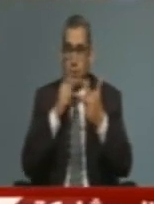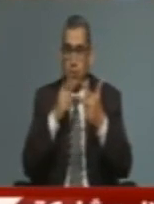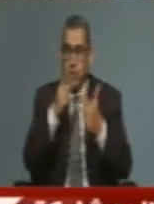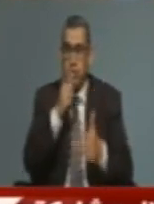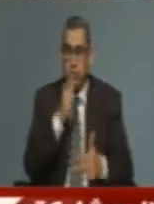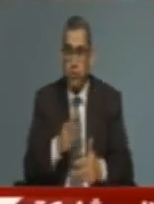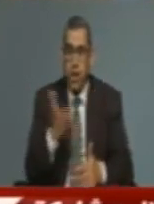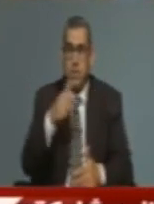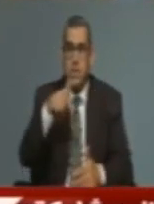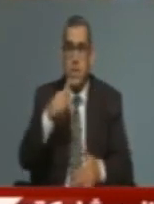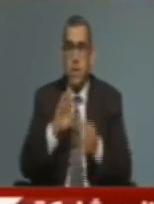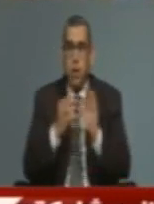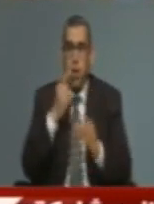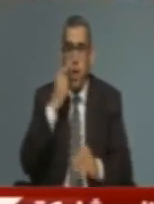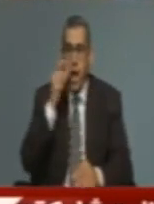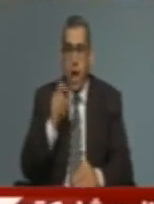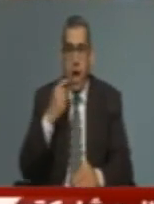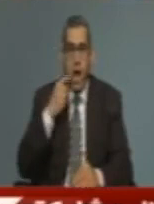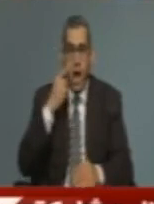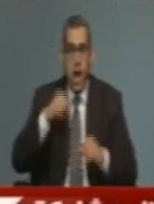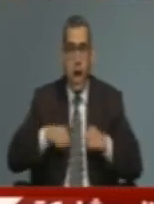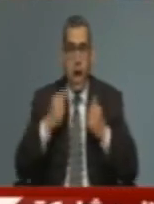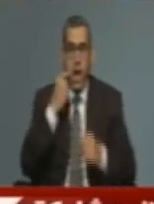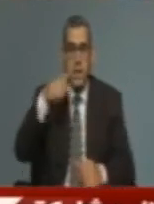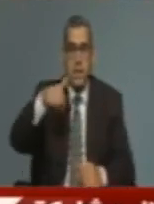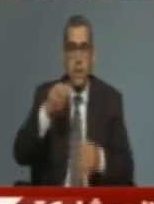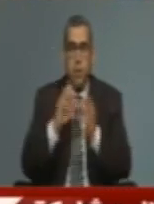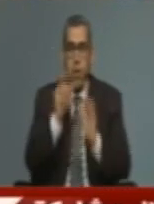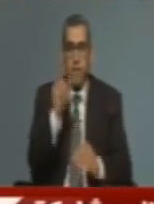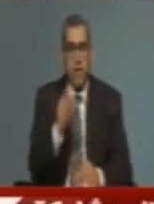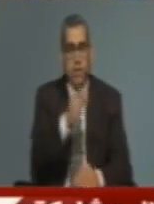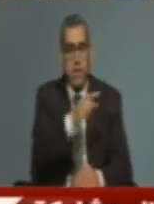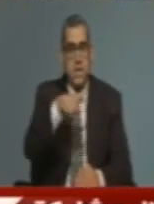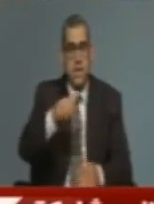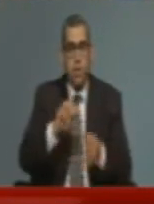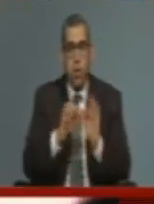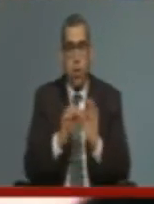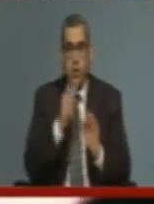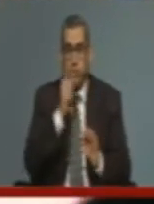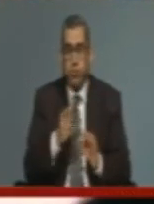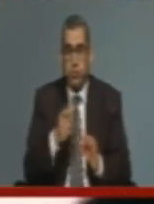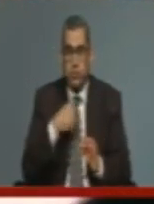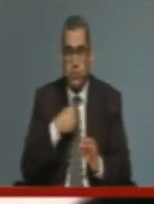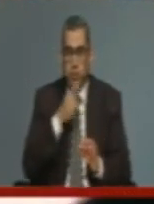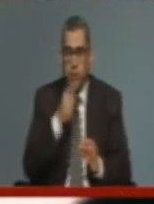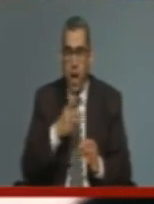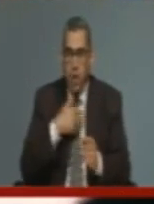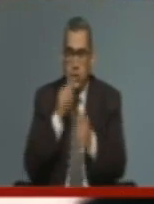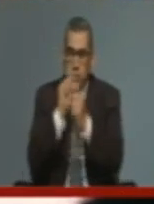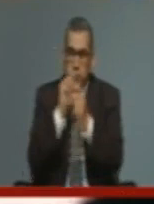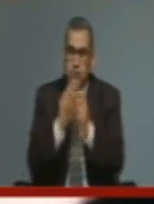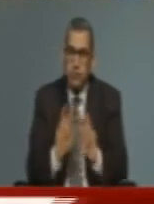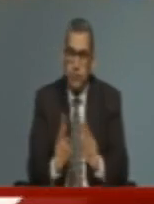60 مليون، بتتكلم على حياة 60 مليون إنسان عايز تحسن